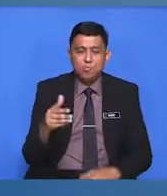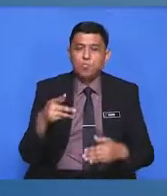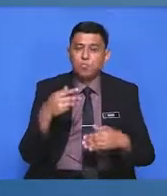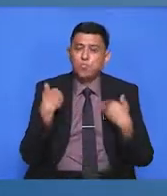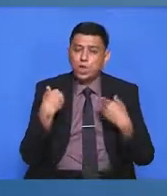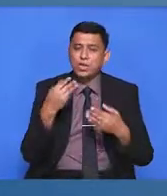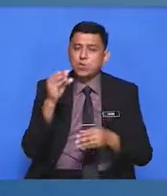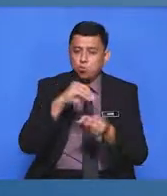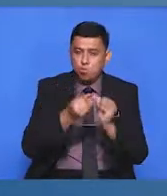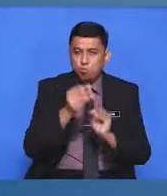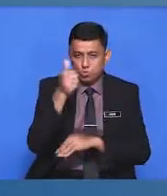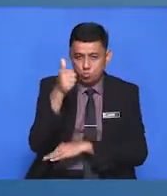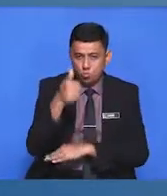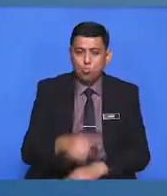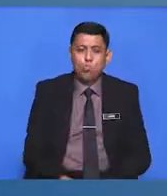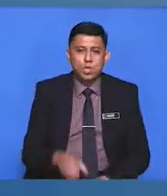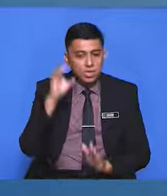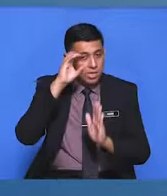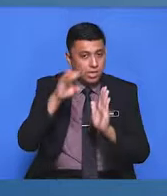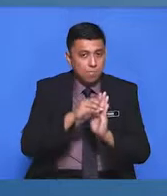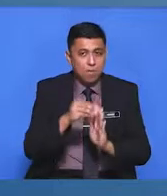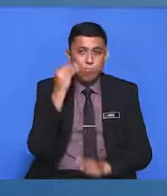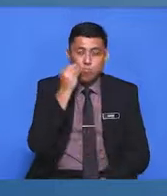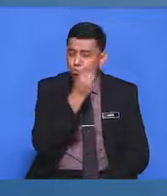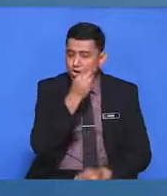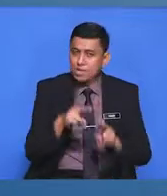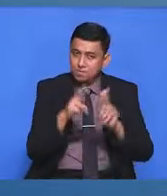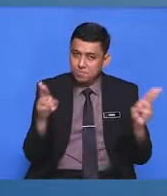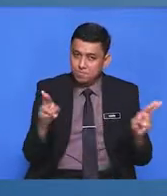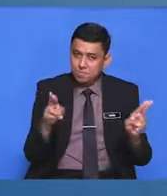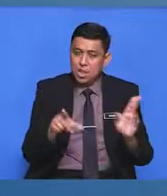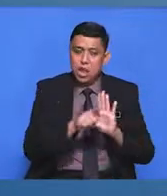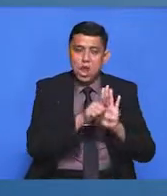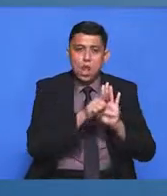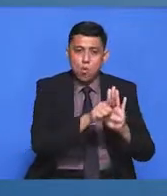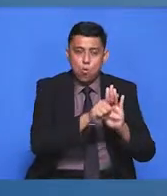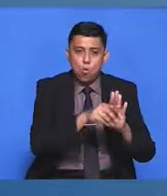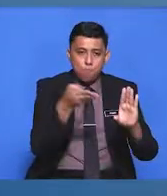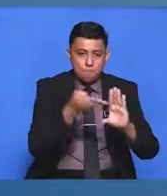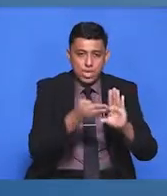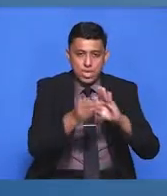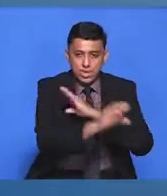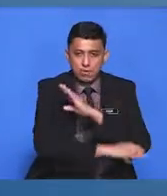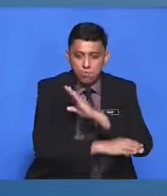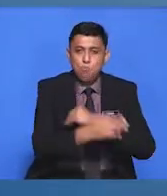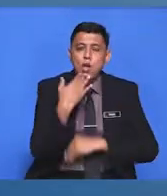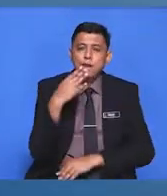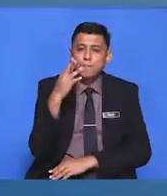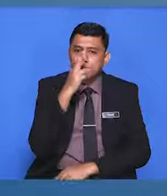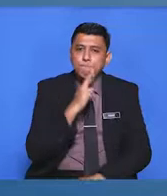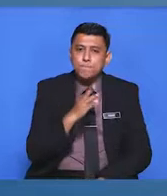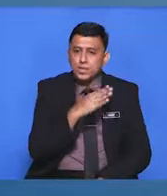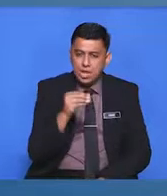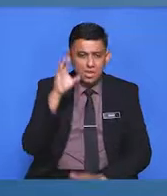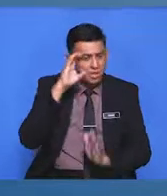pada RM10 adalah mempunyai nilai wang 10, gambar bunga